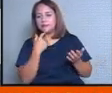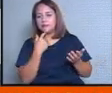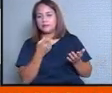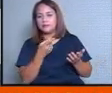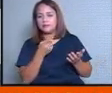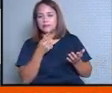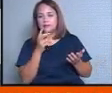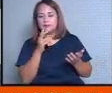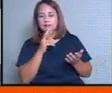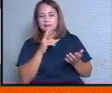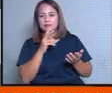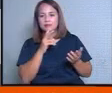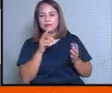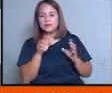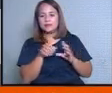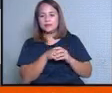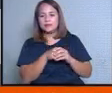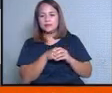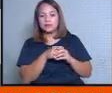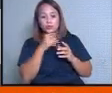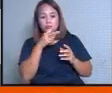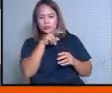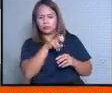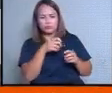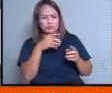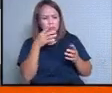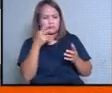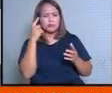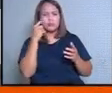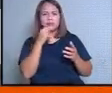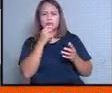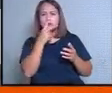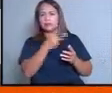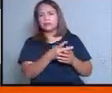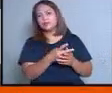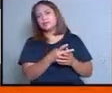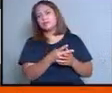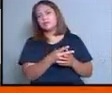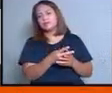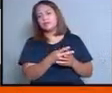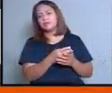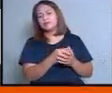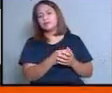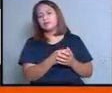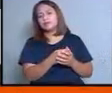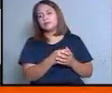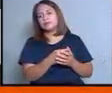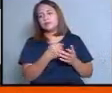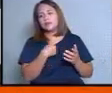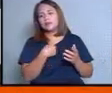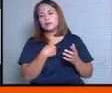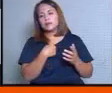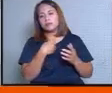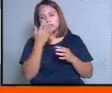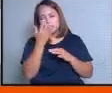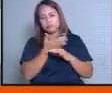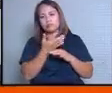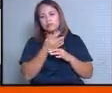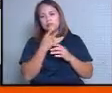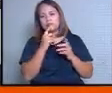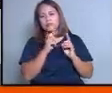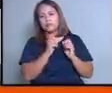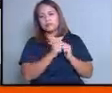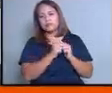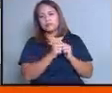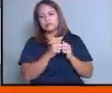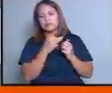na illegal na droga yung kanilang binibinta kasi pag nagkita sila, buta na kaagad. Todo ang pakiusap ni Verdejo na payagan na lang